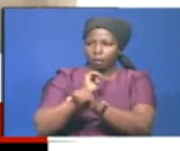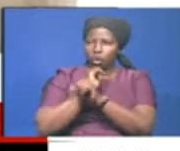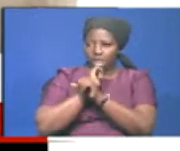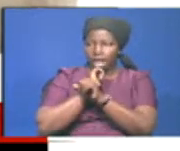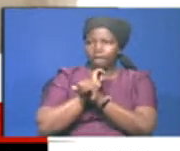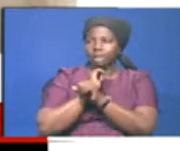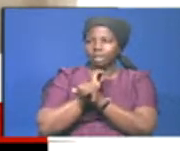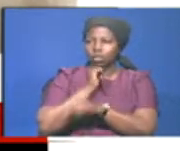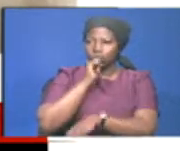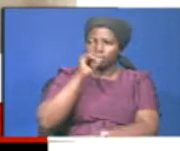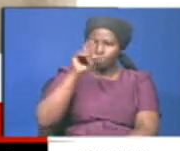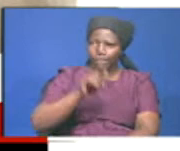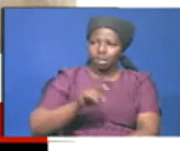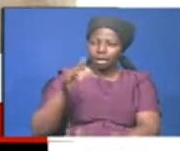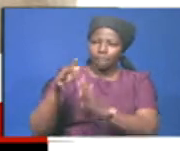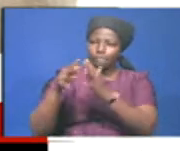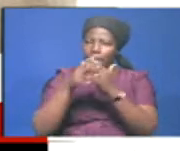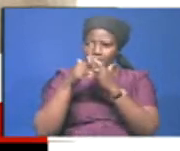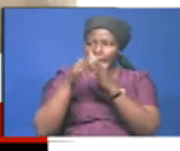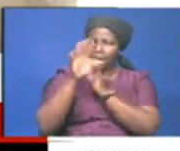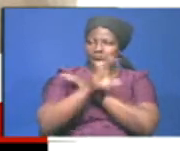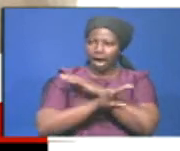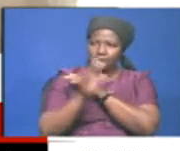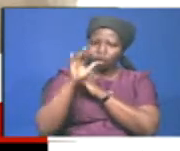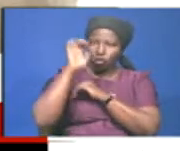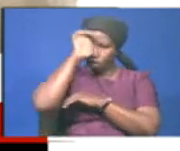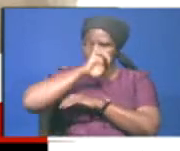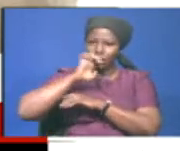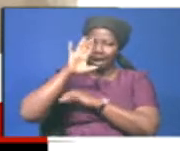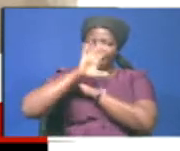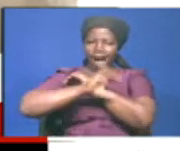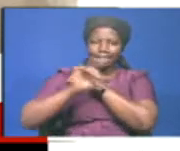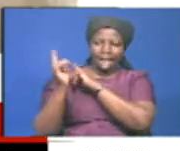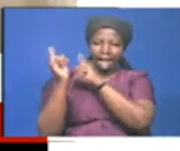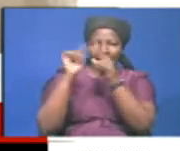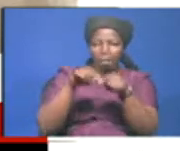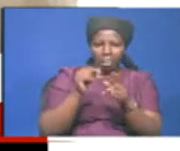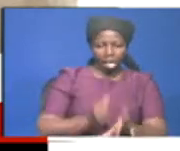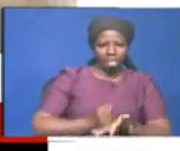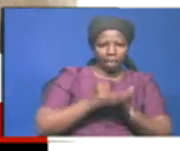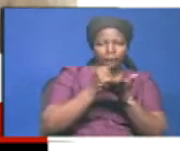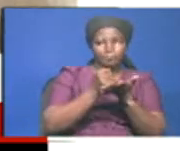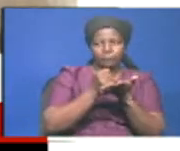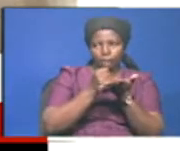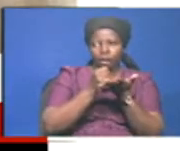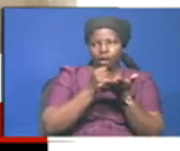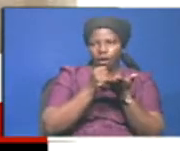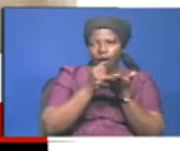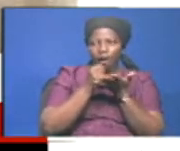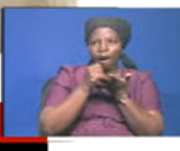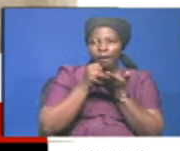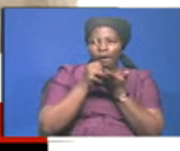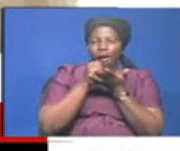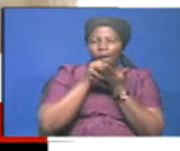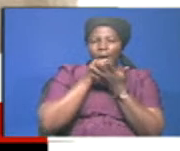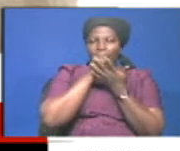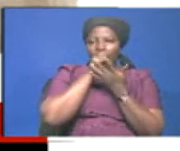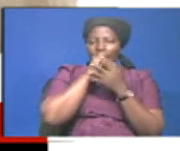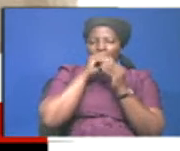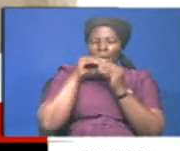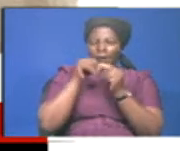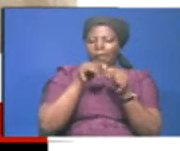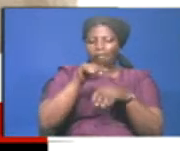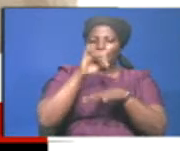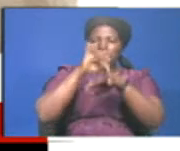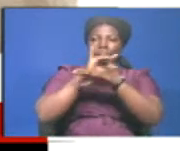inchi za Ulaya watusaidie kufanya kuzuia madhara kama hiyo.